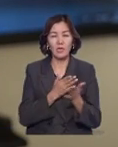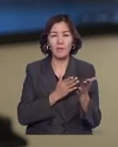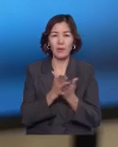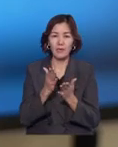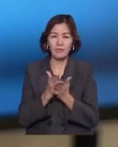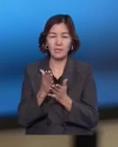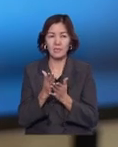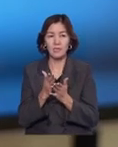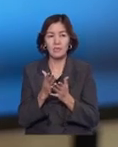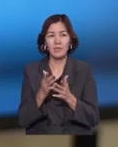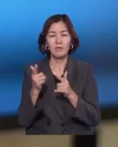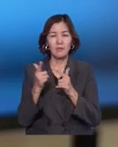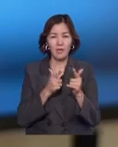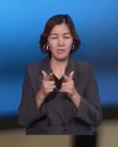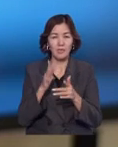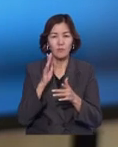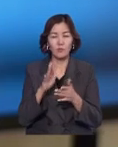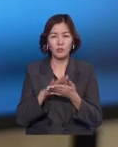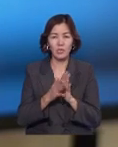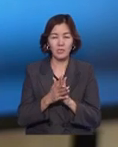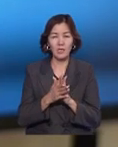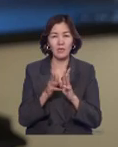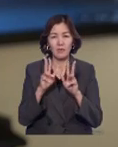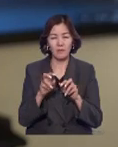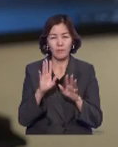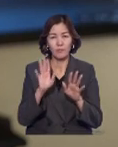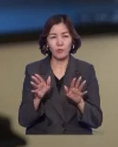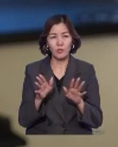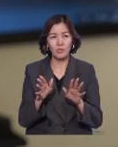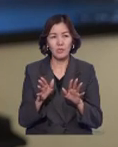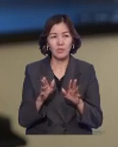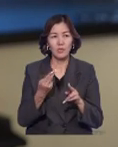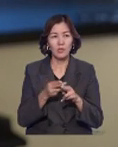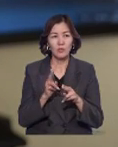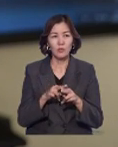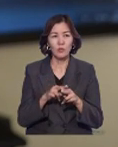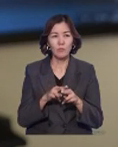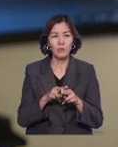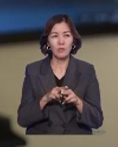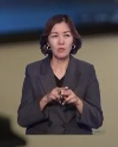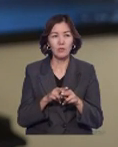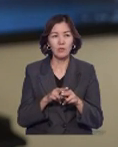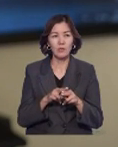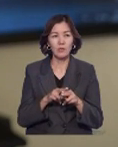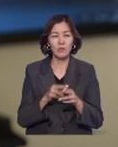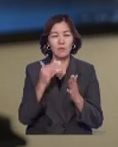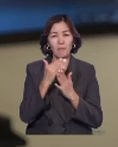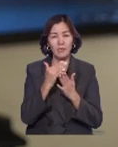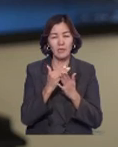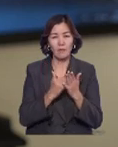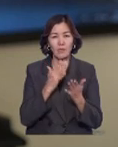бойынша мамандар даярлау жағдайларын қарастырады. Сонымен қатар қолданбалы бакалавриат сынды бағдарламалар